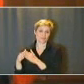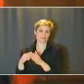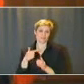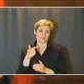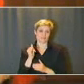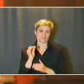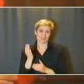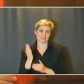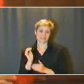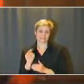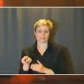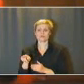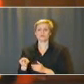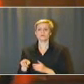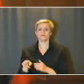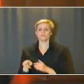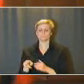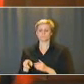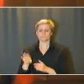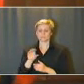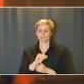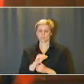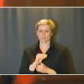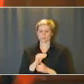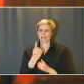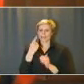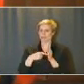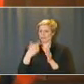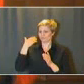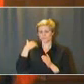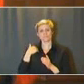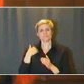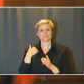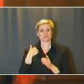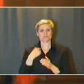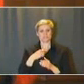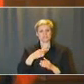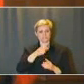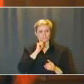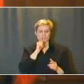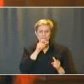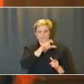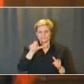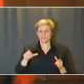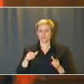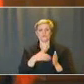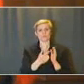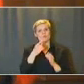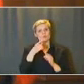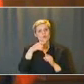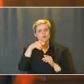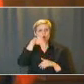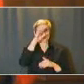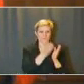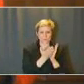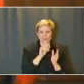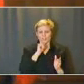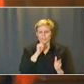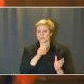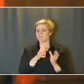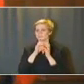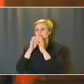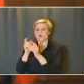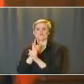Ett av tillfällena när kommunens företrädare åkte till Kina så var det med folk från högskolan för att bredda detta